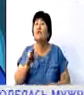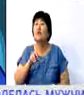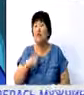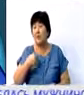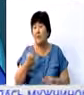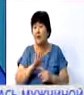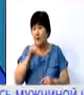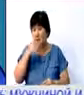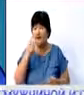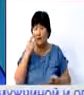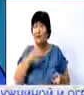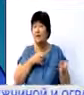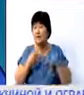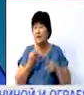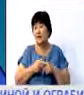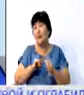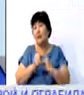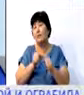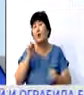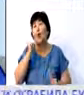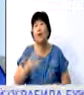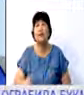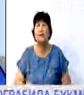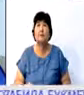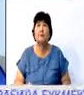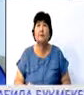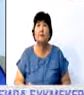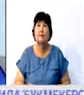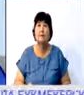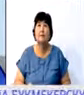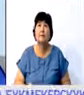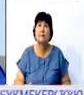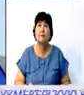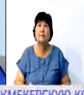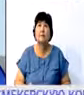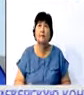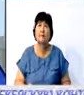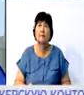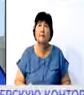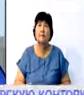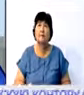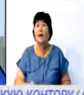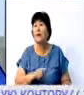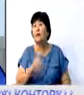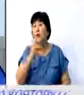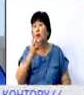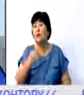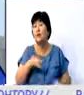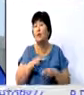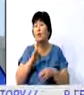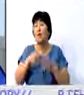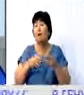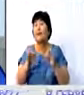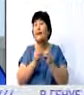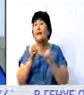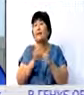и и далее планирую приезжать в эту страну для обмена опытом который готов выйти из авель accurate в течение трех дней я проведу операцию